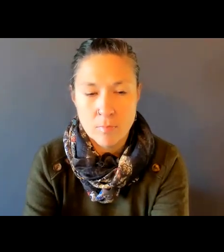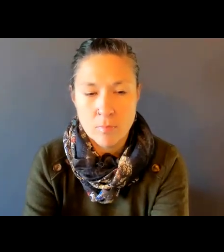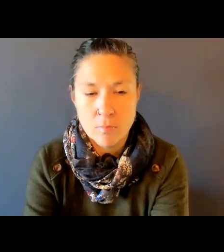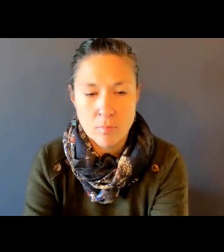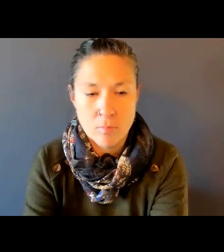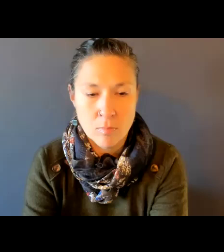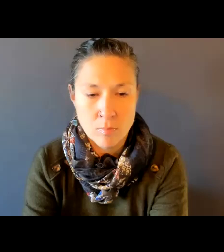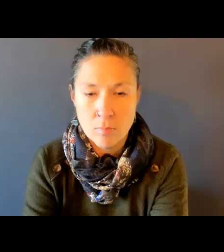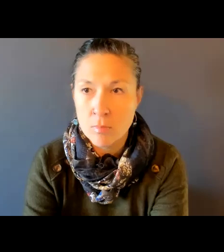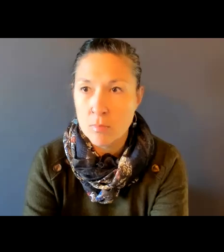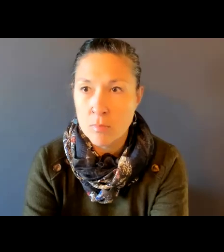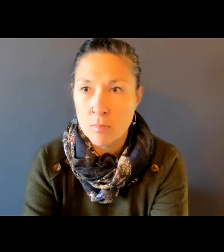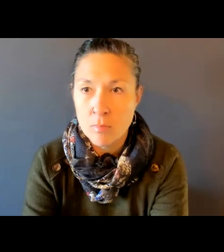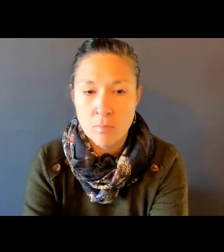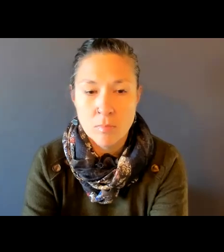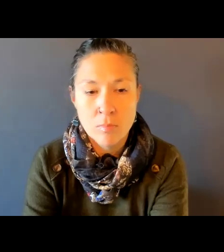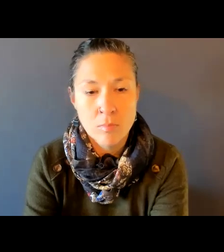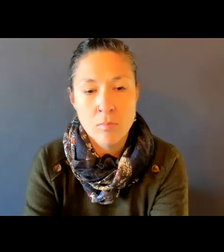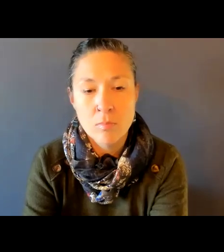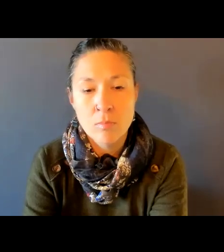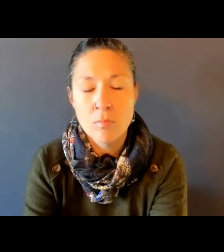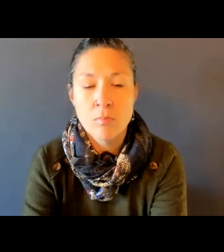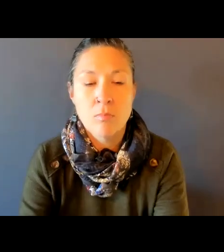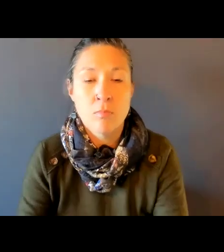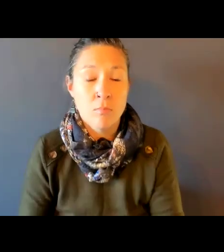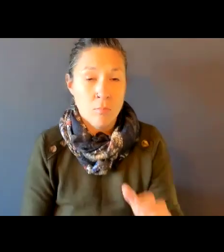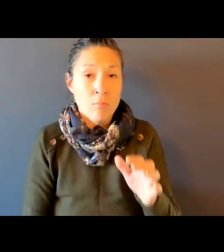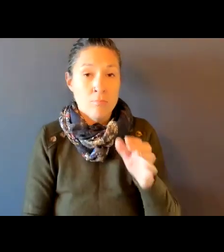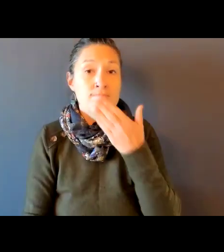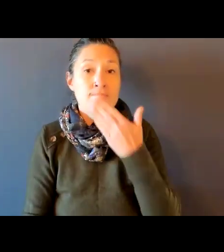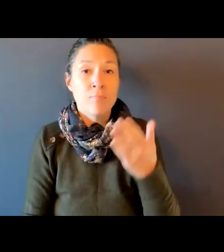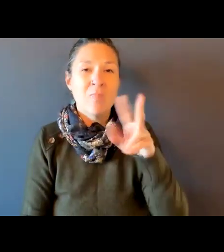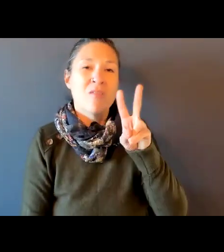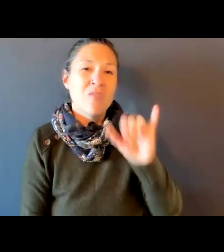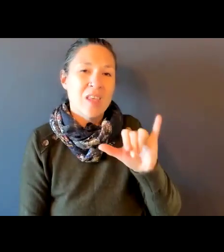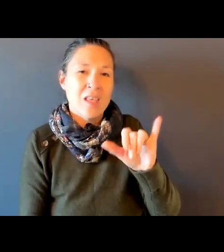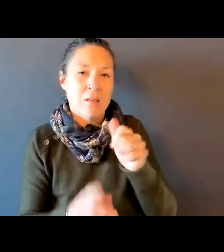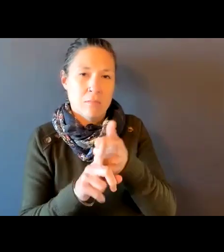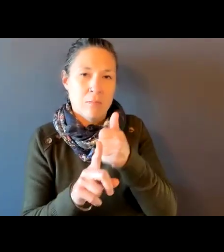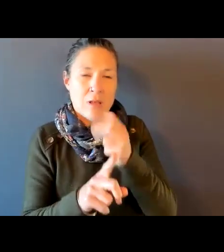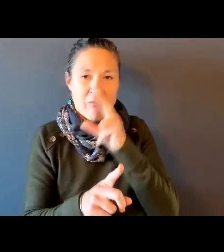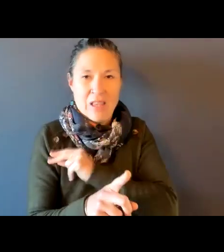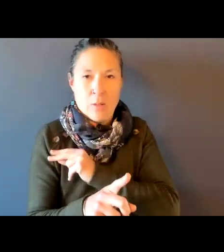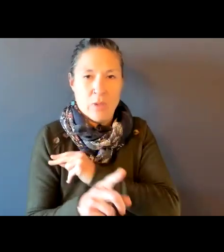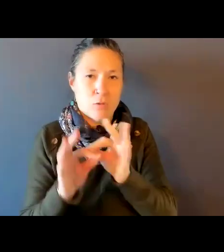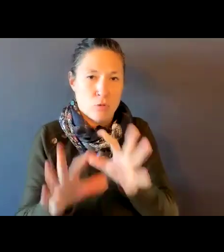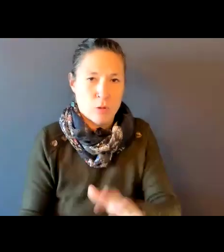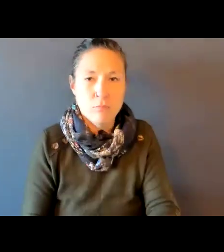português. Thank you. V with Vietnamese.